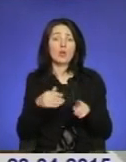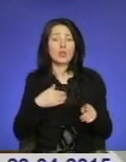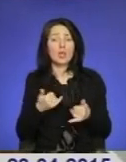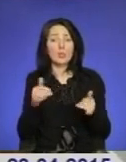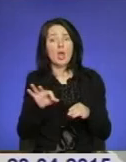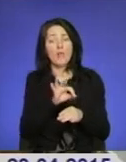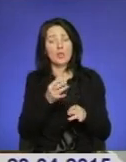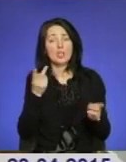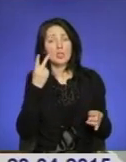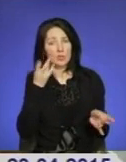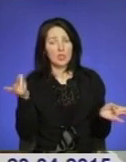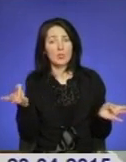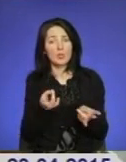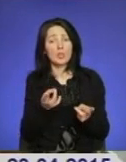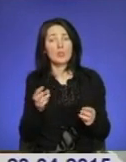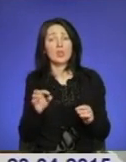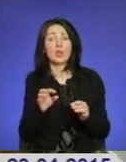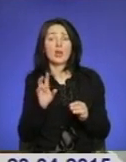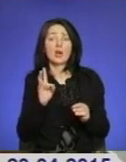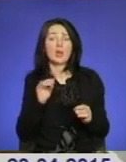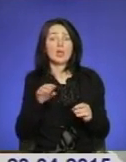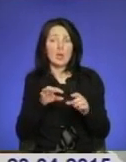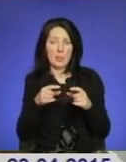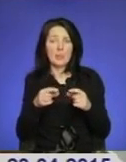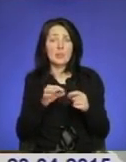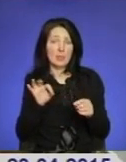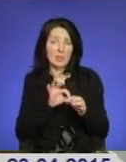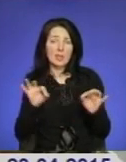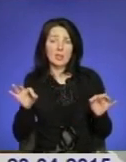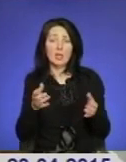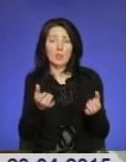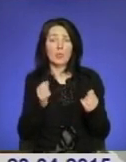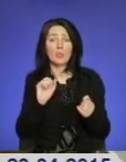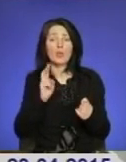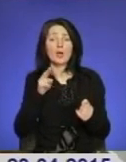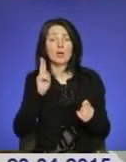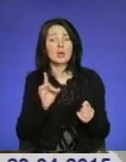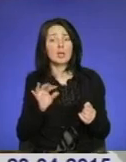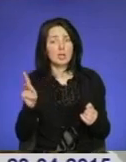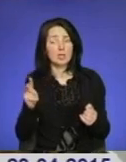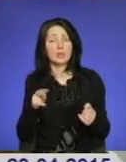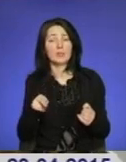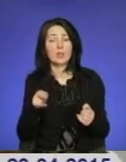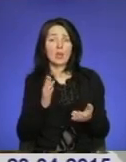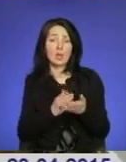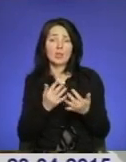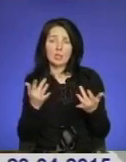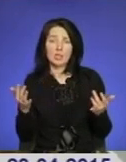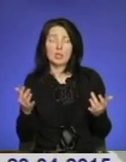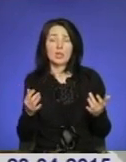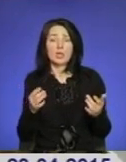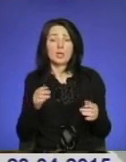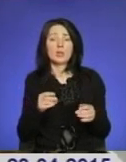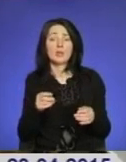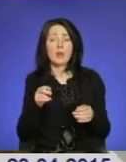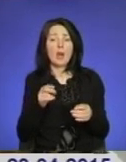вишиття завжди потрібні нитки. Ми приймаємо як акріл, так і ДМЦ. Окрім того, тут є ще декілька ідей з приводу акрилових